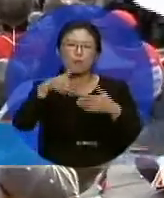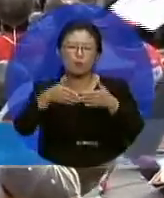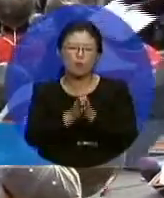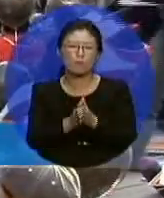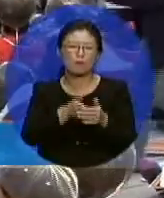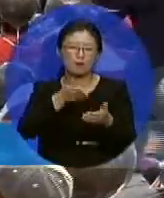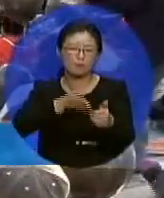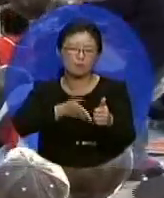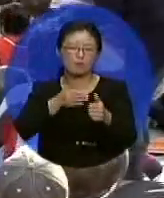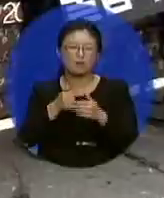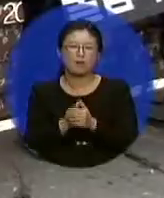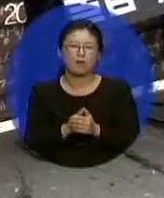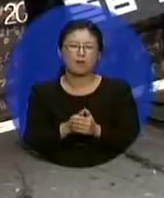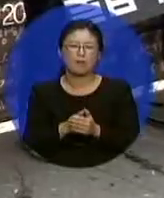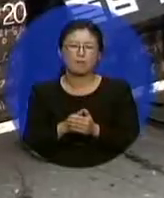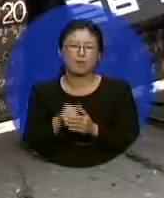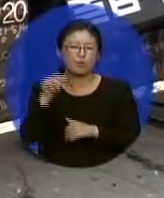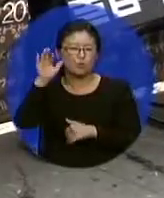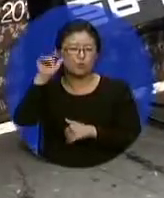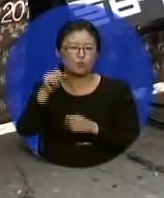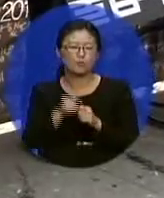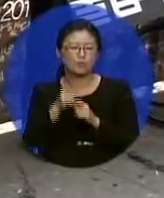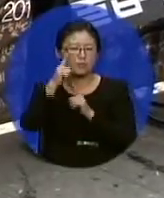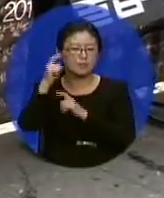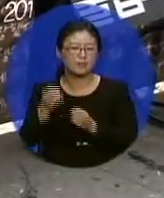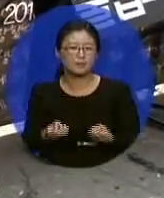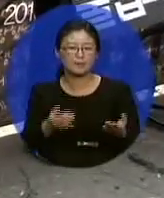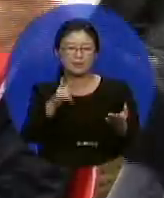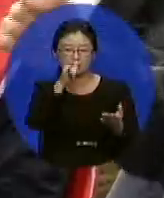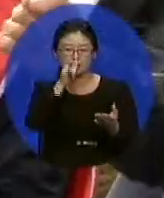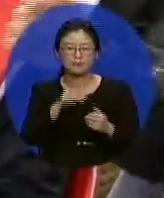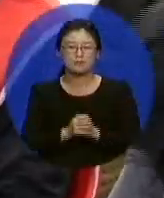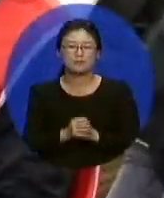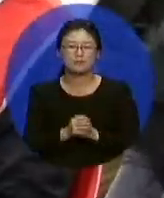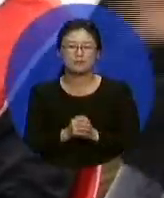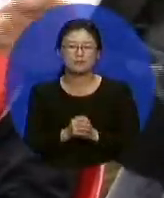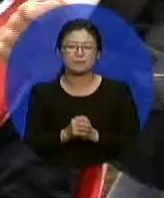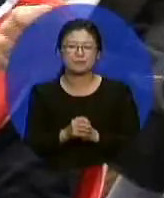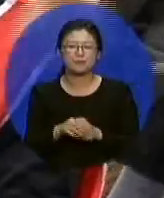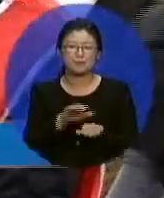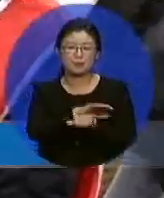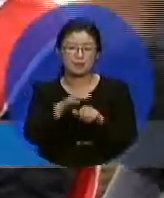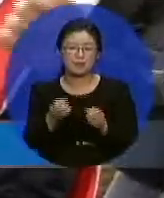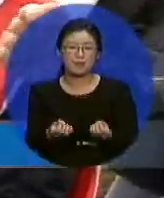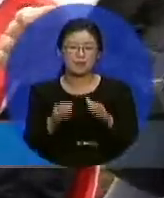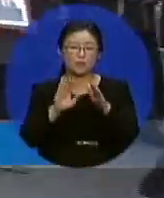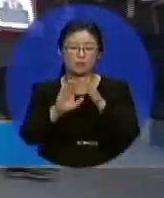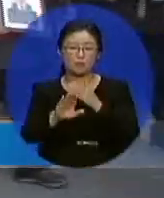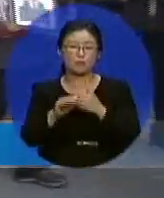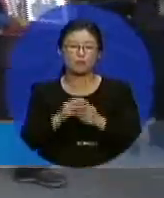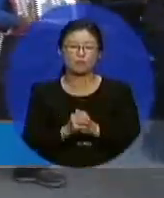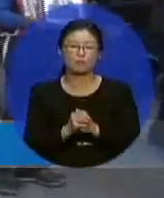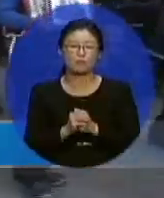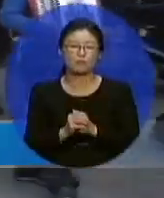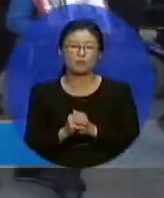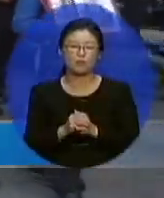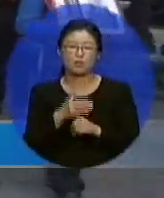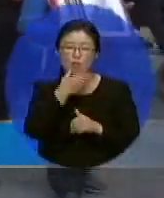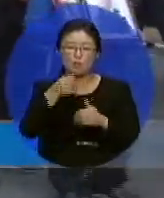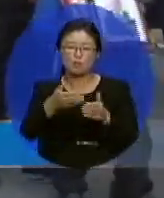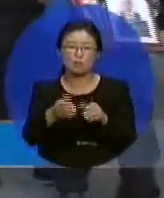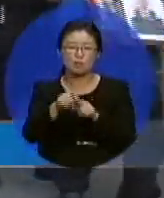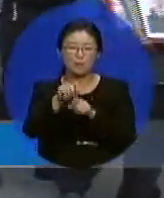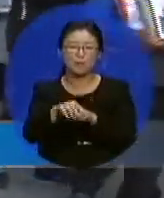반빈곤 운동 희생자들을 위한 추모 기념행사를 열었습니다. 빈곤 장례식이 끝난 후 참가자들은 개동 보건복지부